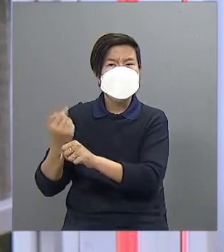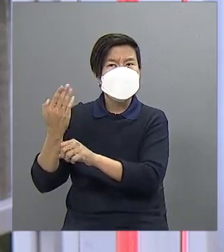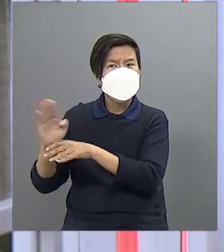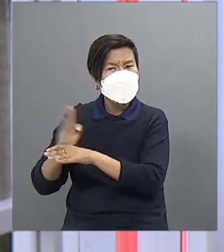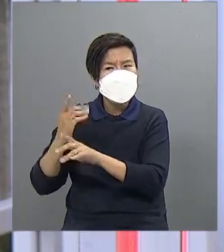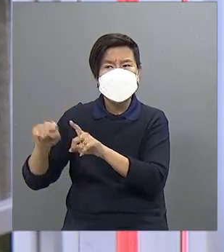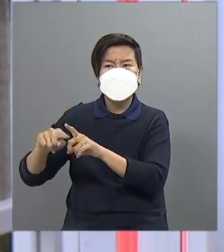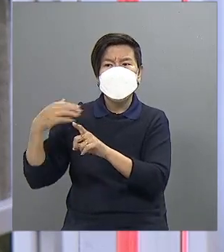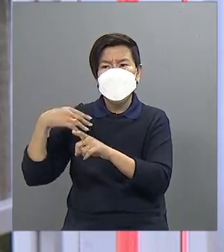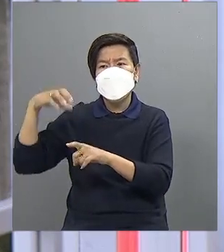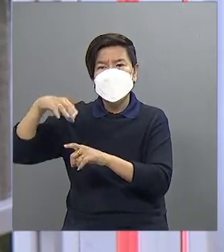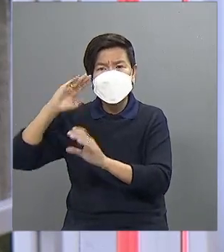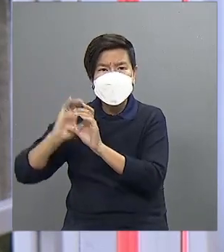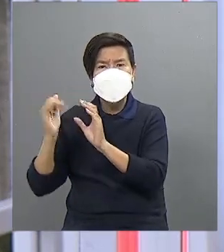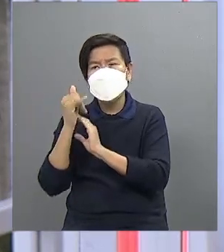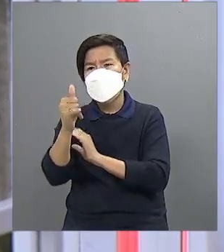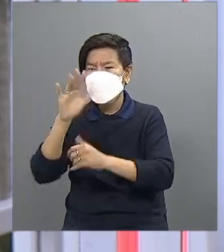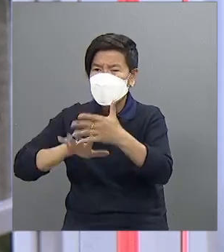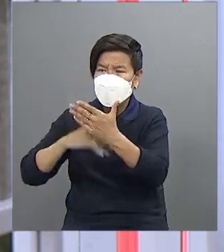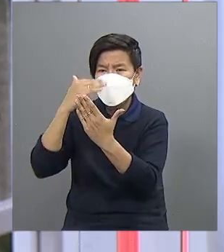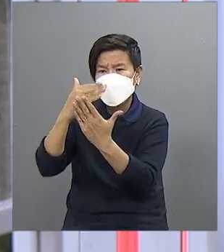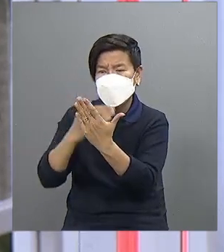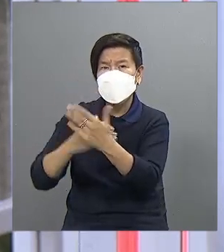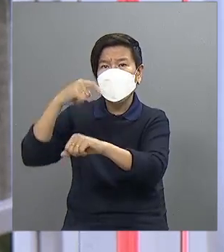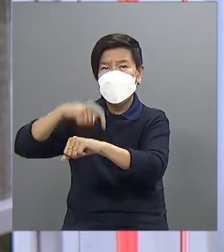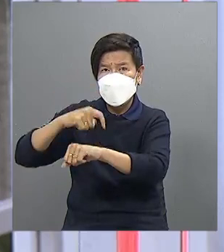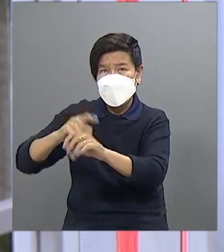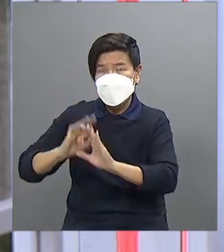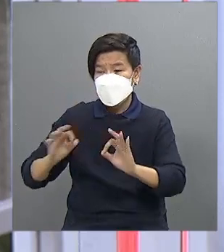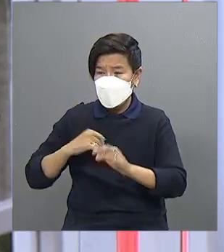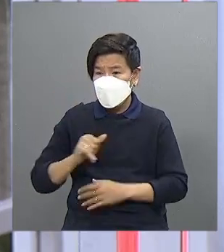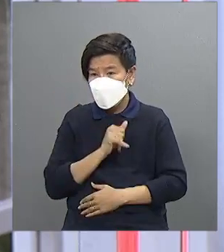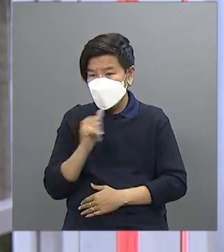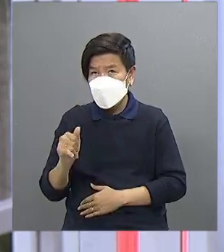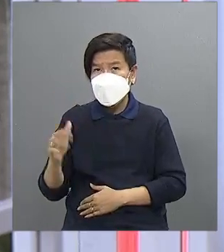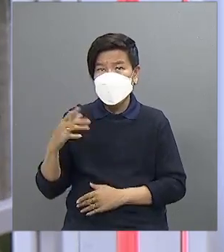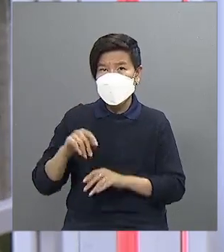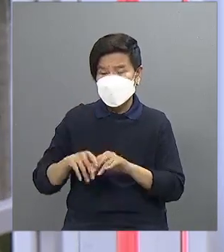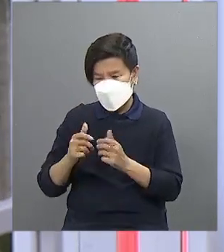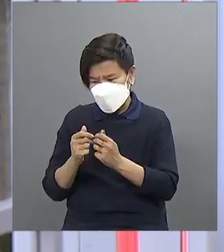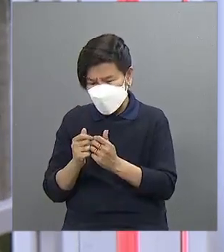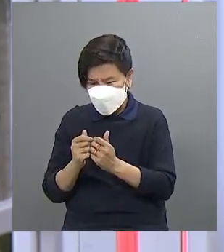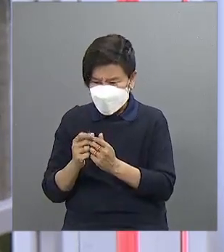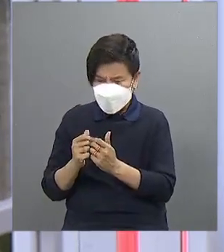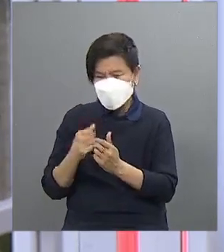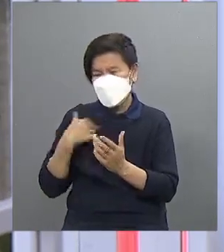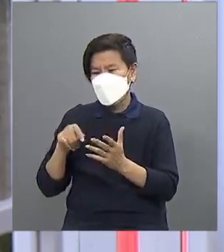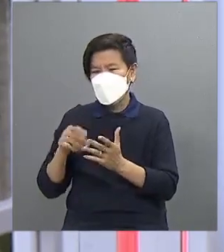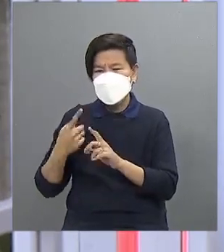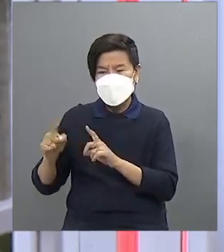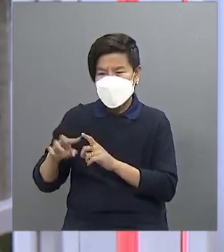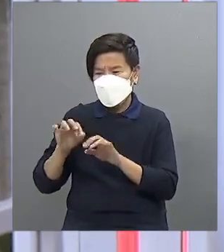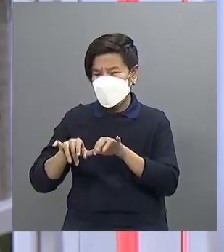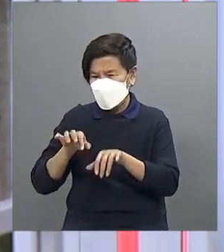อีกนัเวริฮ บางทีเขียนต้องคัดก็ต้พิith บางทีเขียนชอผเกลายปิดดังนั้น Iím y